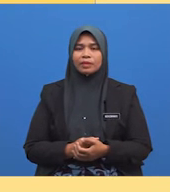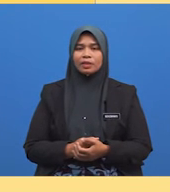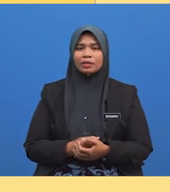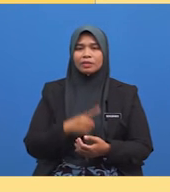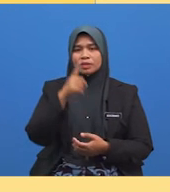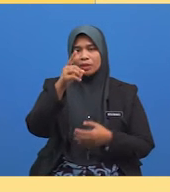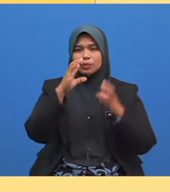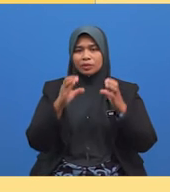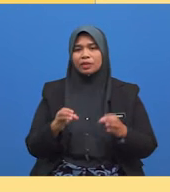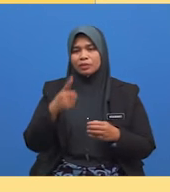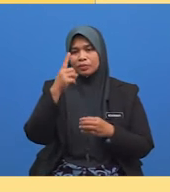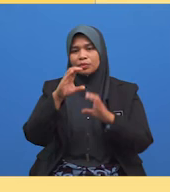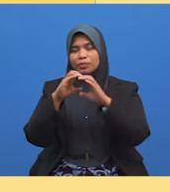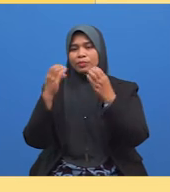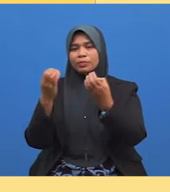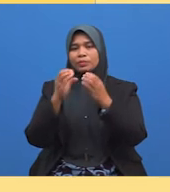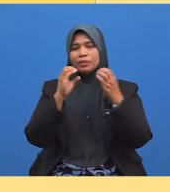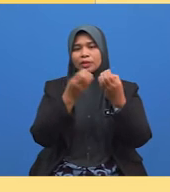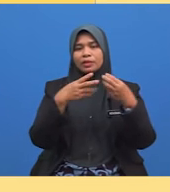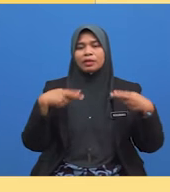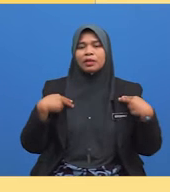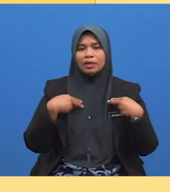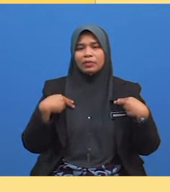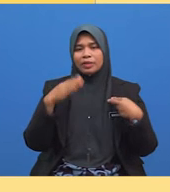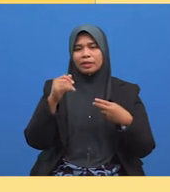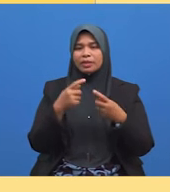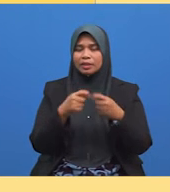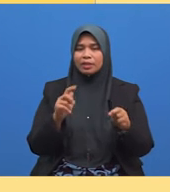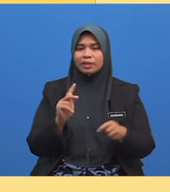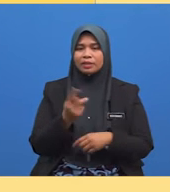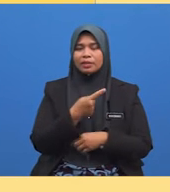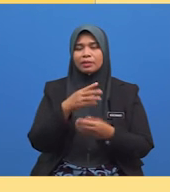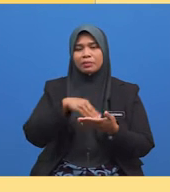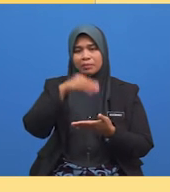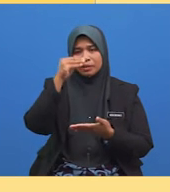Terangkan satu cara untuk mengelaskan haiwan yang telah kita pelajari.